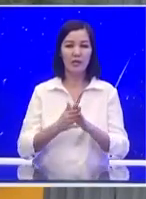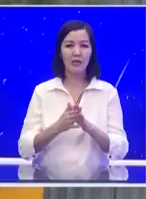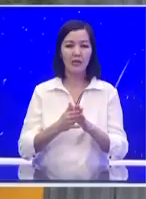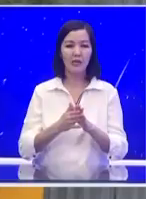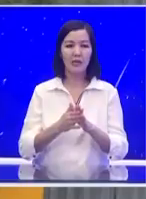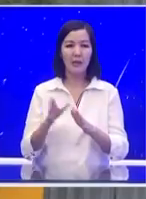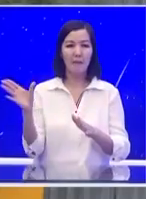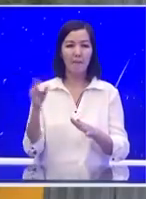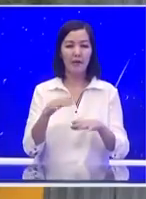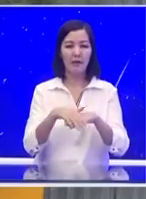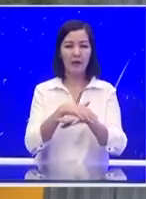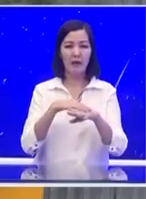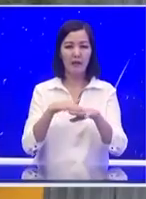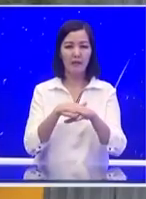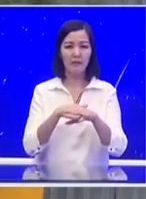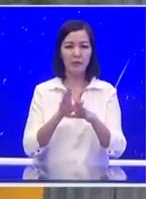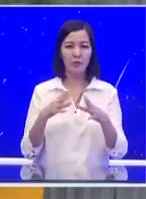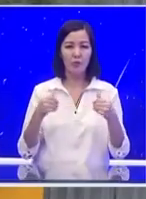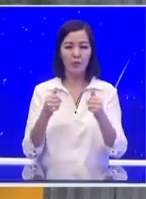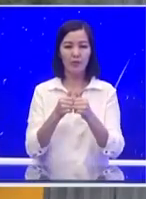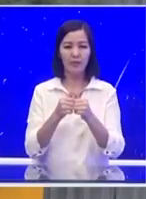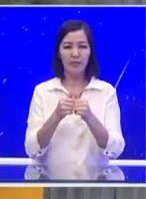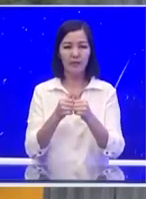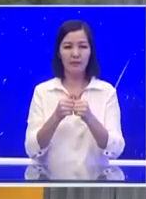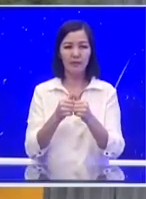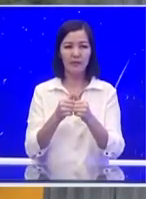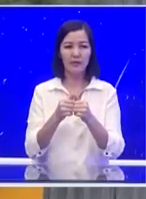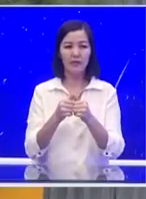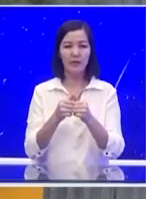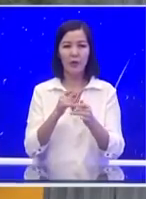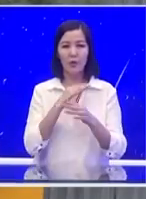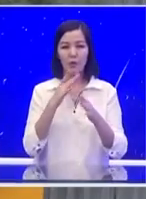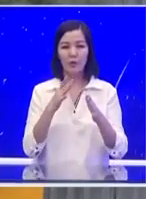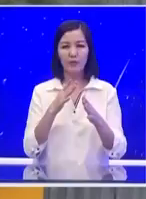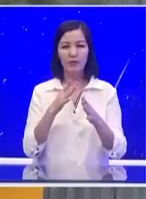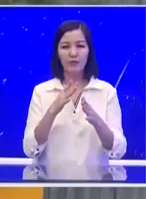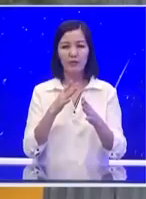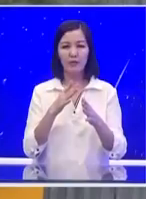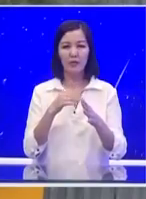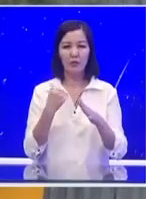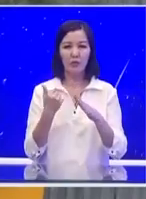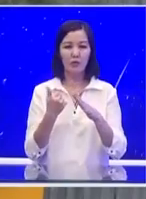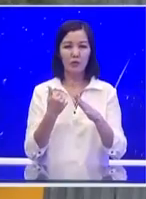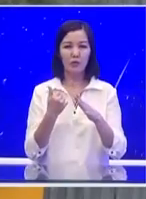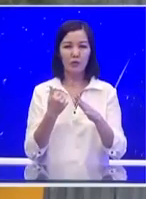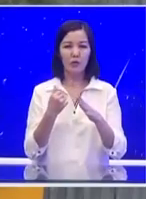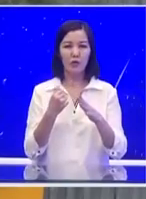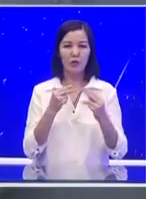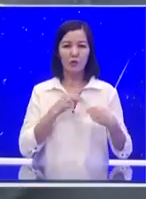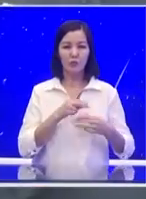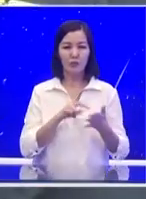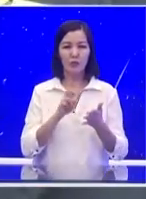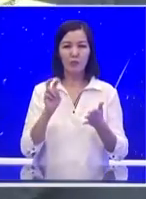барлық халқымыз, отбасыларымыз көбісі жұмыссыз қалды. Осы іс-шараға байланысты